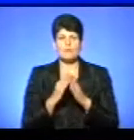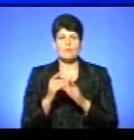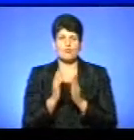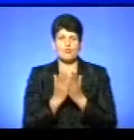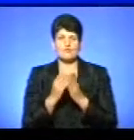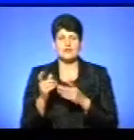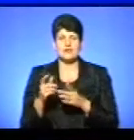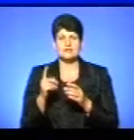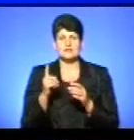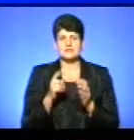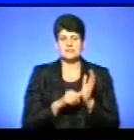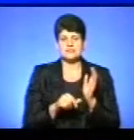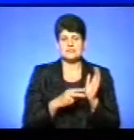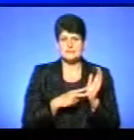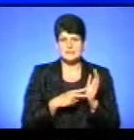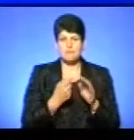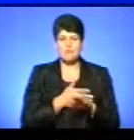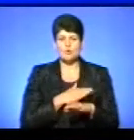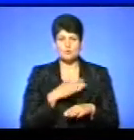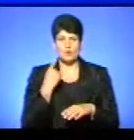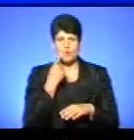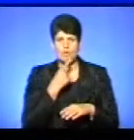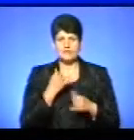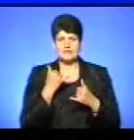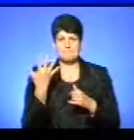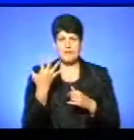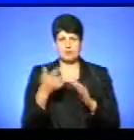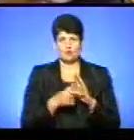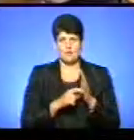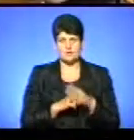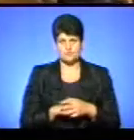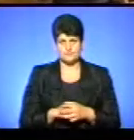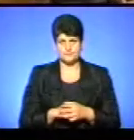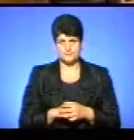67 підручників польської мови для 5-го класу.